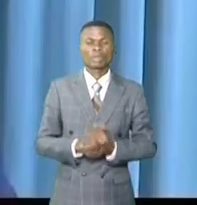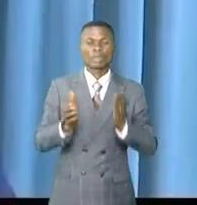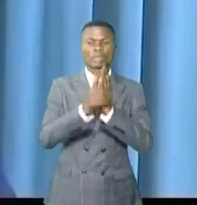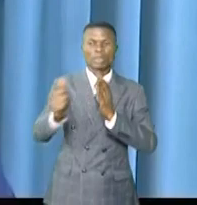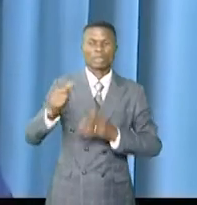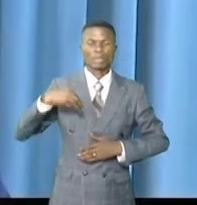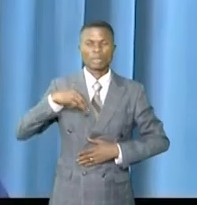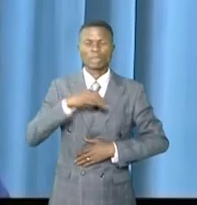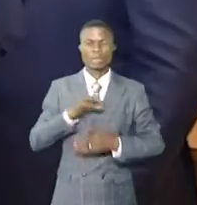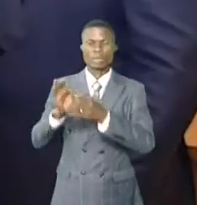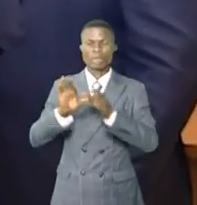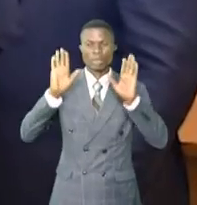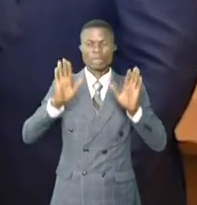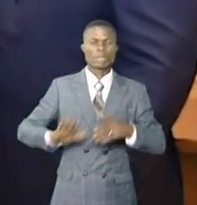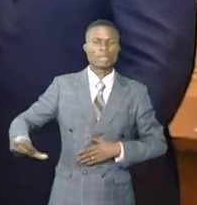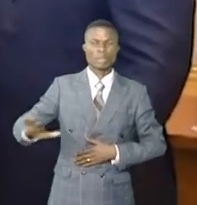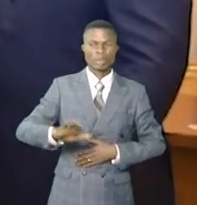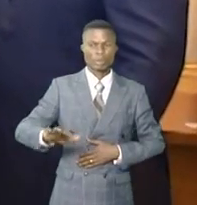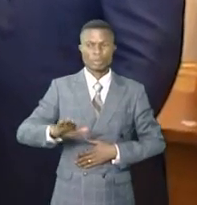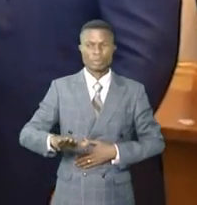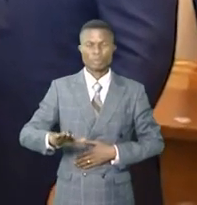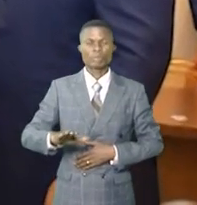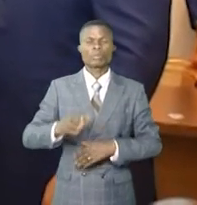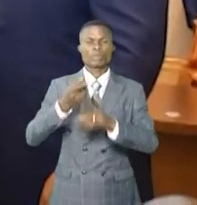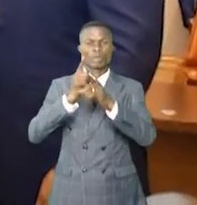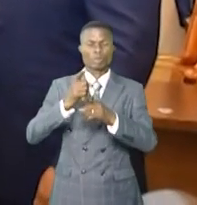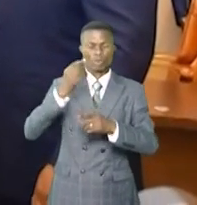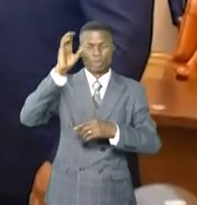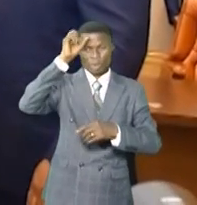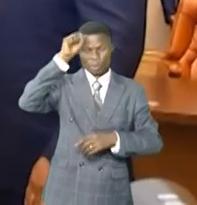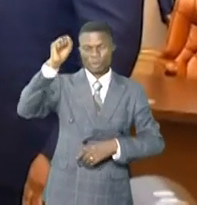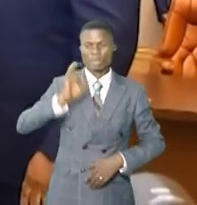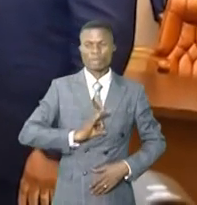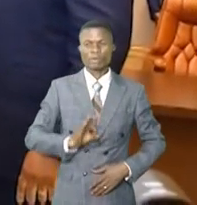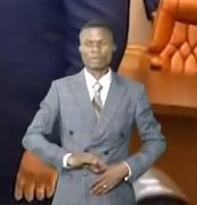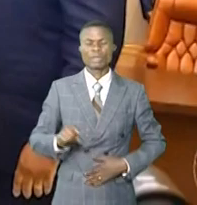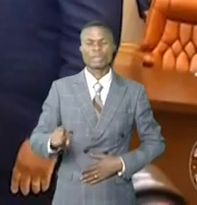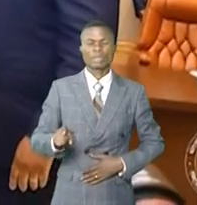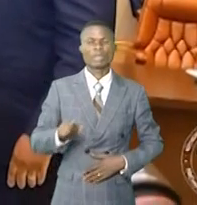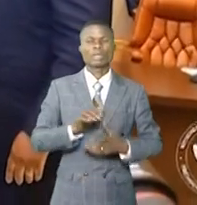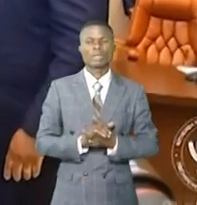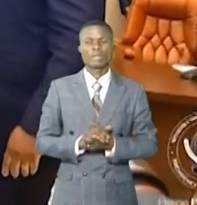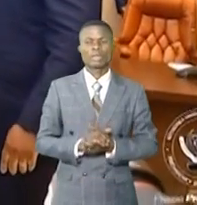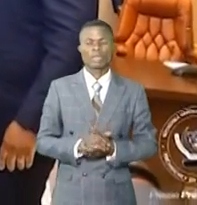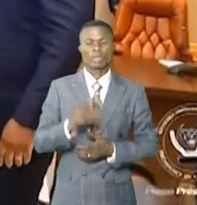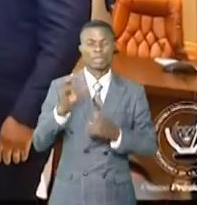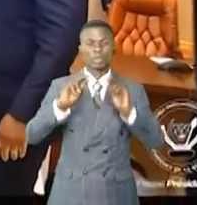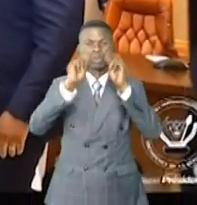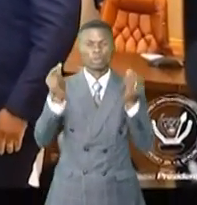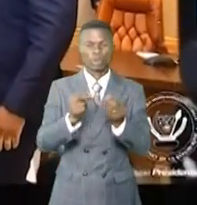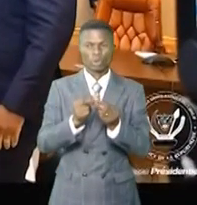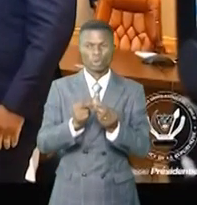de membre de l'Union sacrée de la nation, initiée par le chef de l'État, Félix-Antoine Tshisekedi Tshilombo, le rassemblement